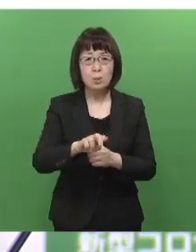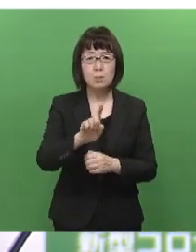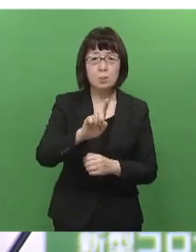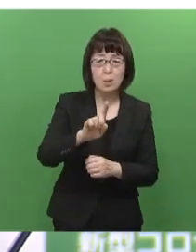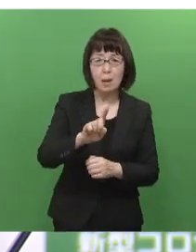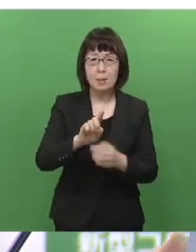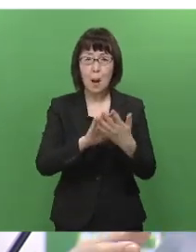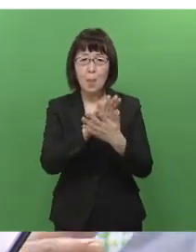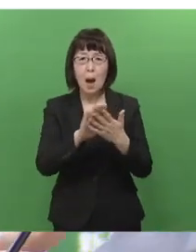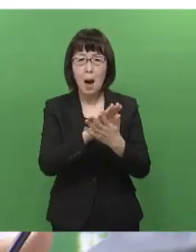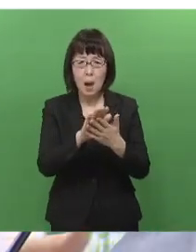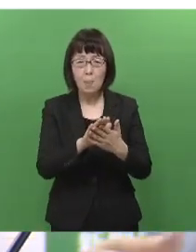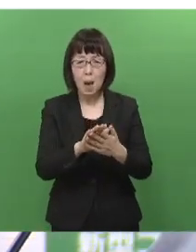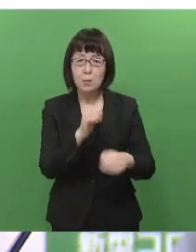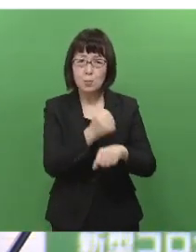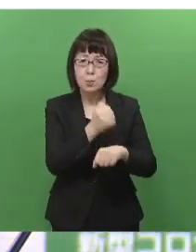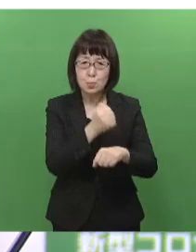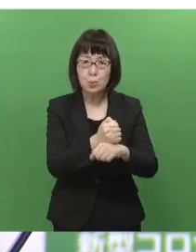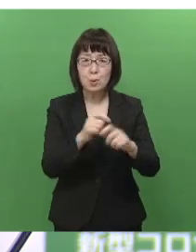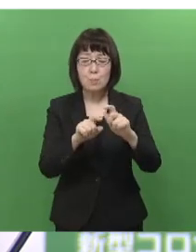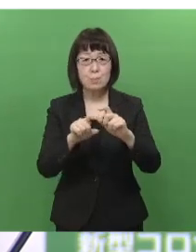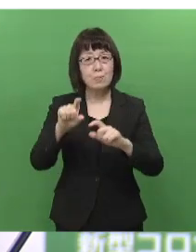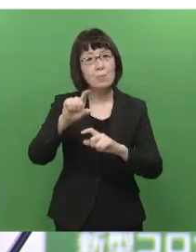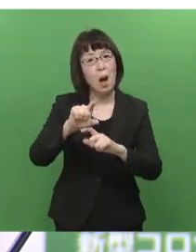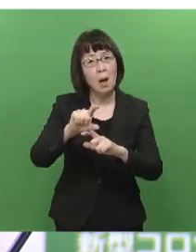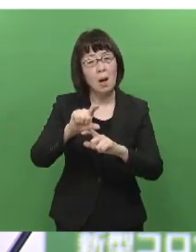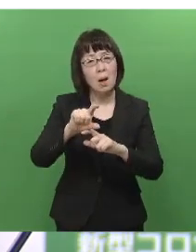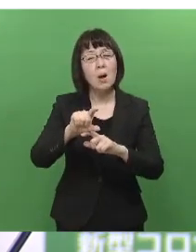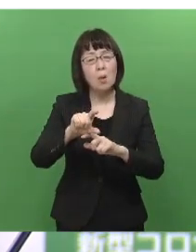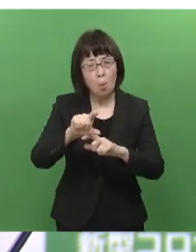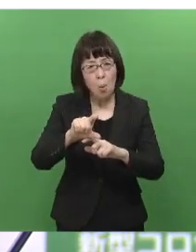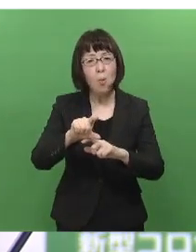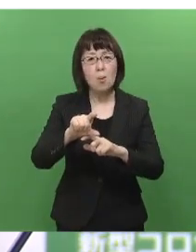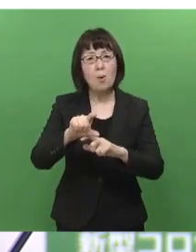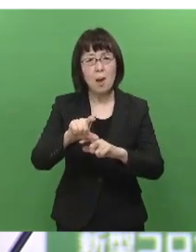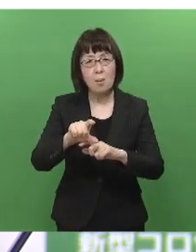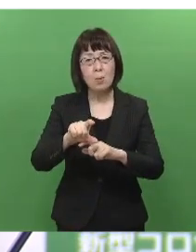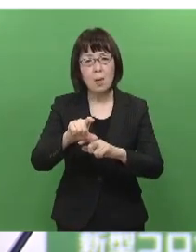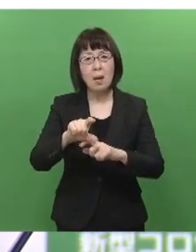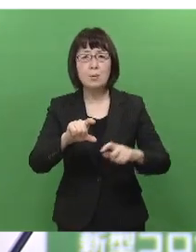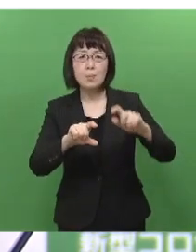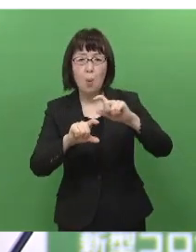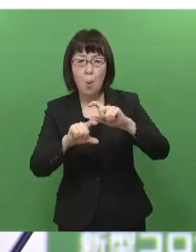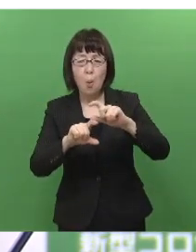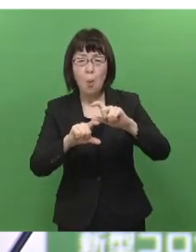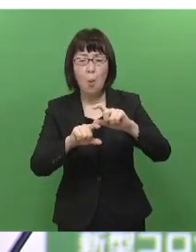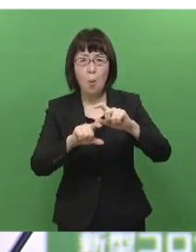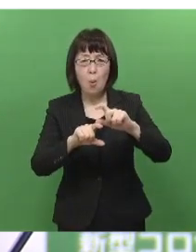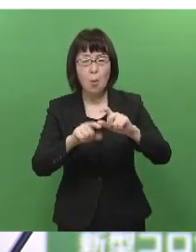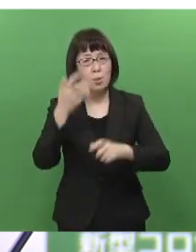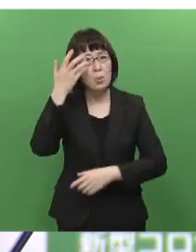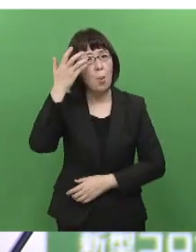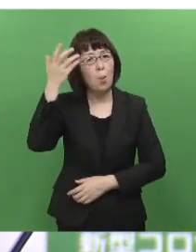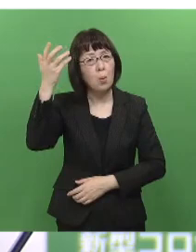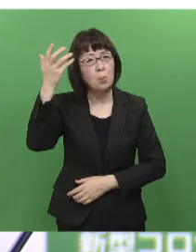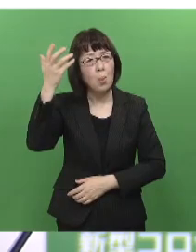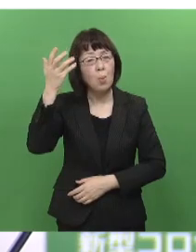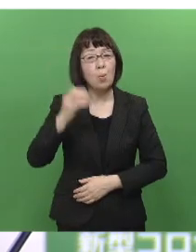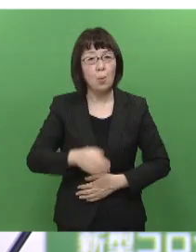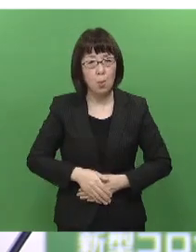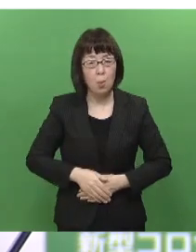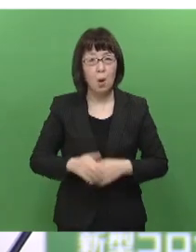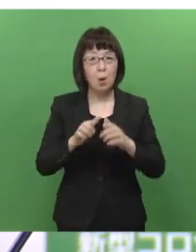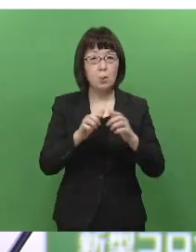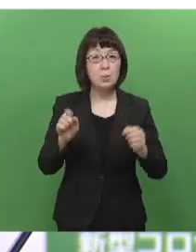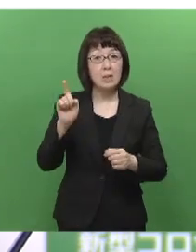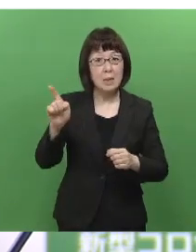とすれば、さらにそれを増やすという危険性があることを念頭にいたしますと、この点についても国の